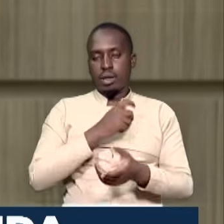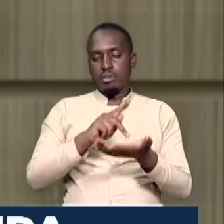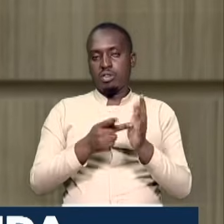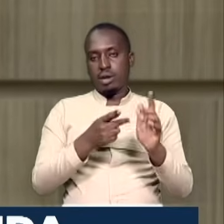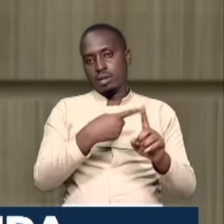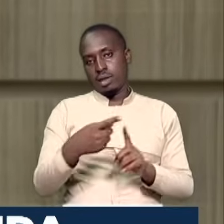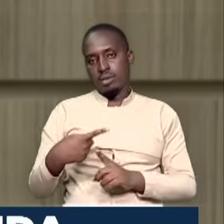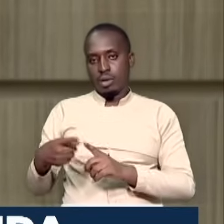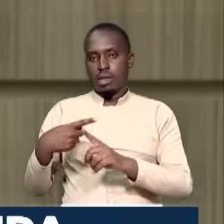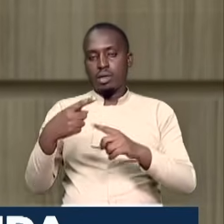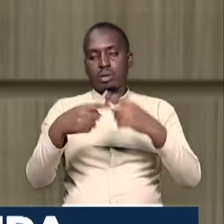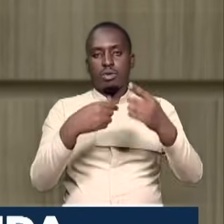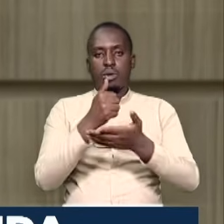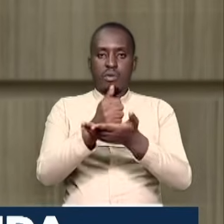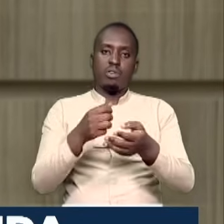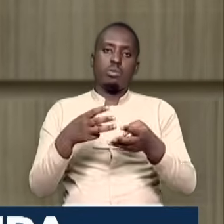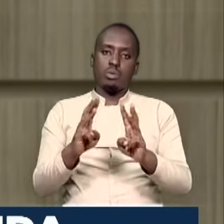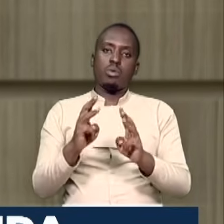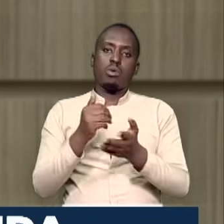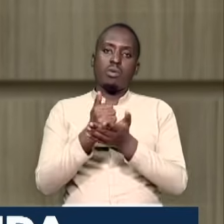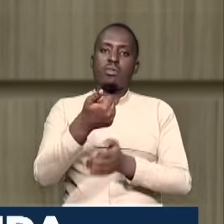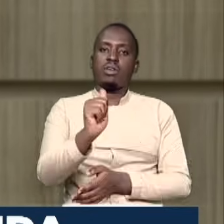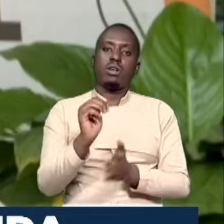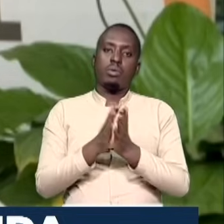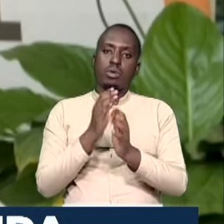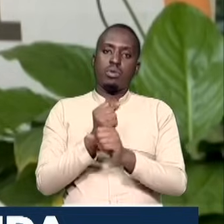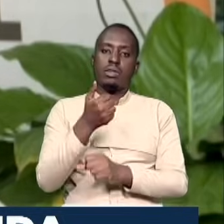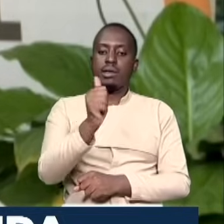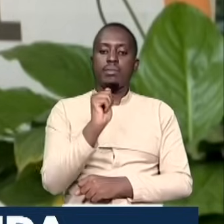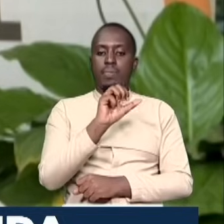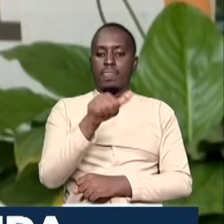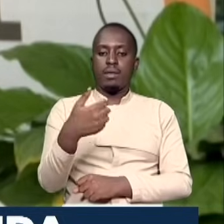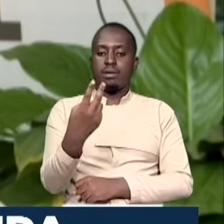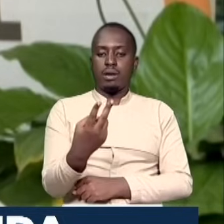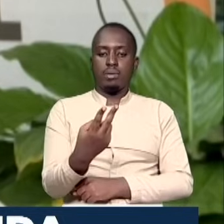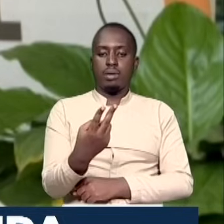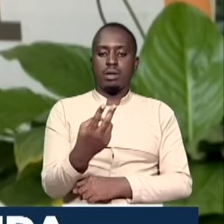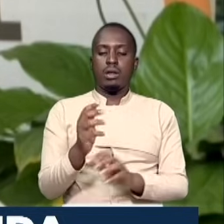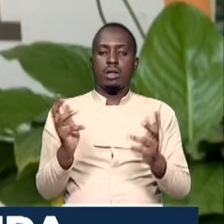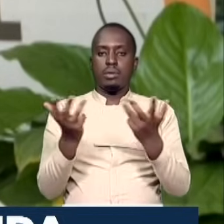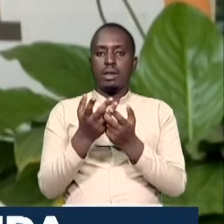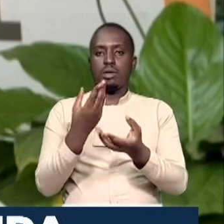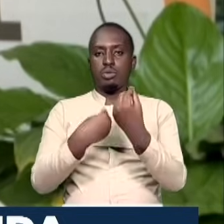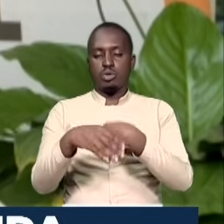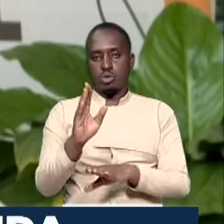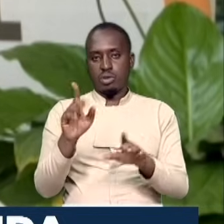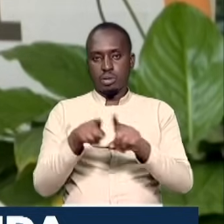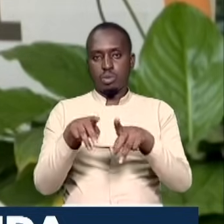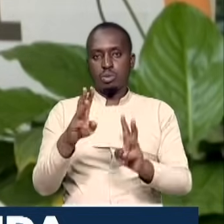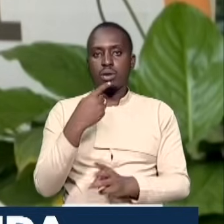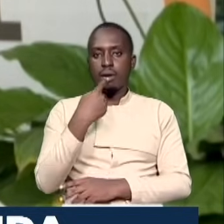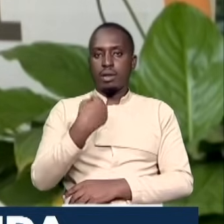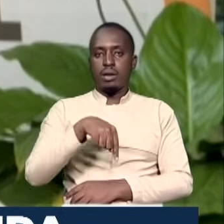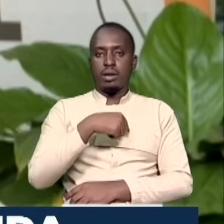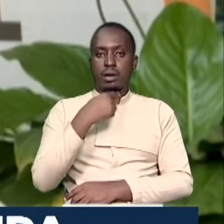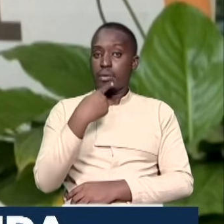inyuranye igenda ibafasha mu buryo bwo kwifasha no kwigira ikindi ni ibijyanye n'ubucuruzi nk'uko nabivuze aho